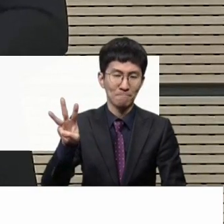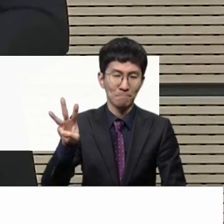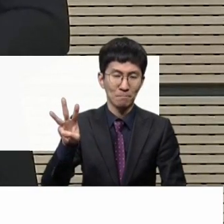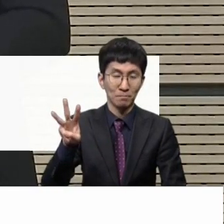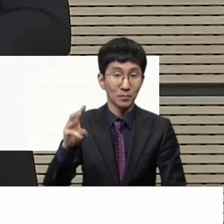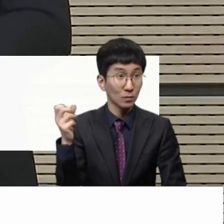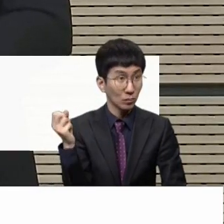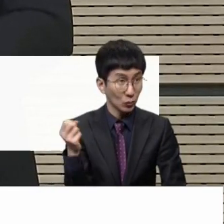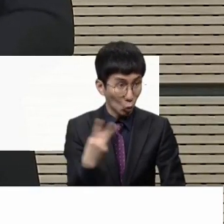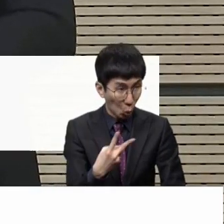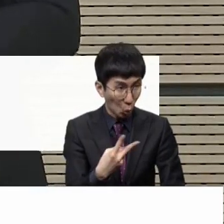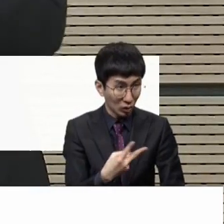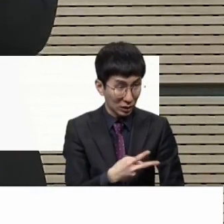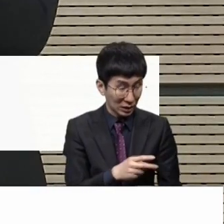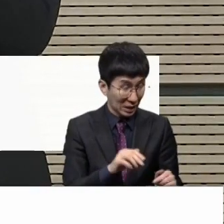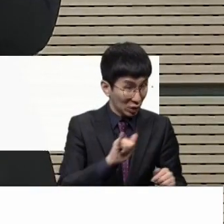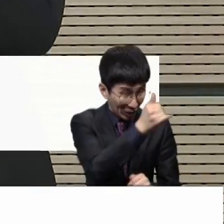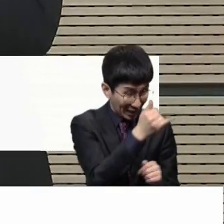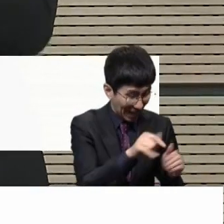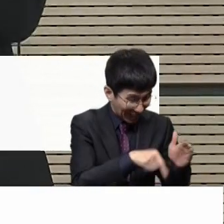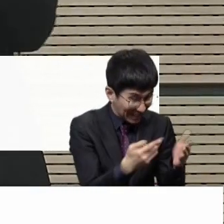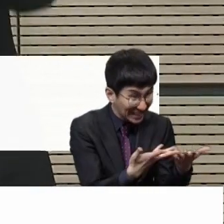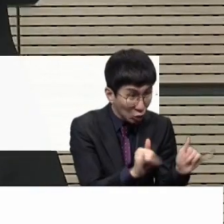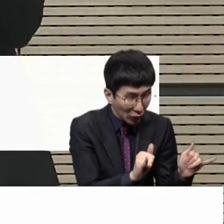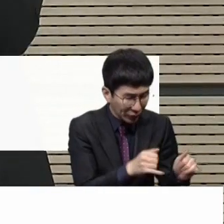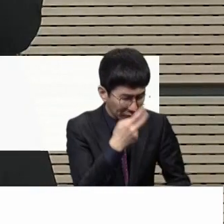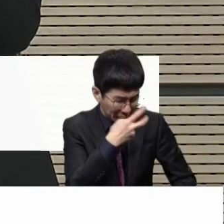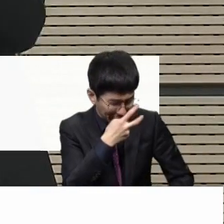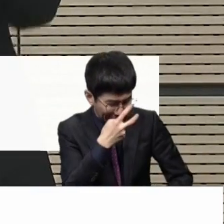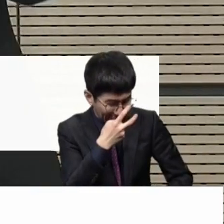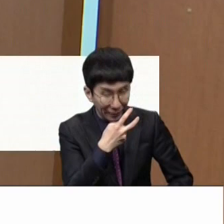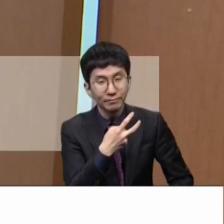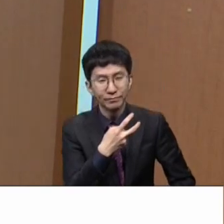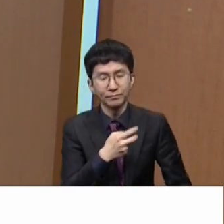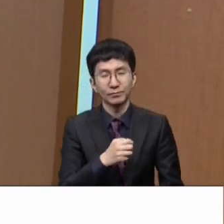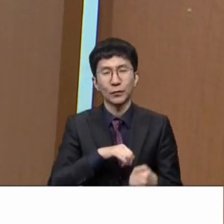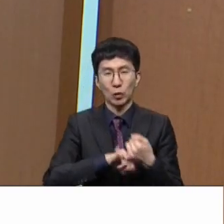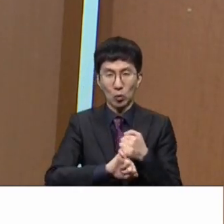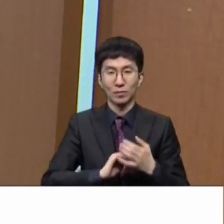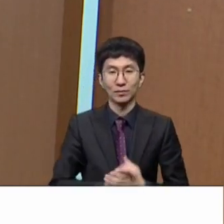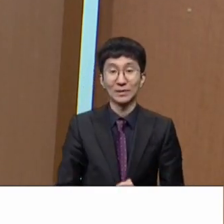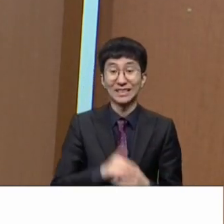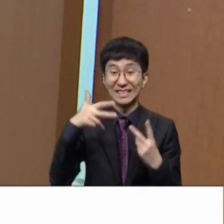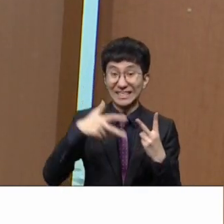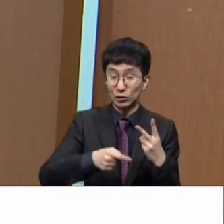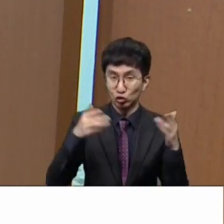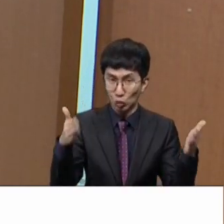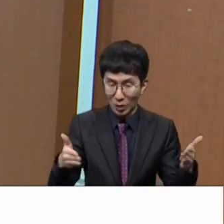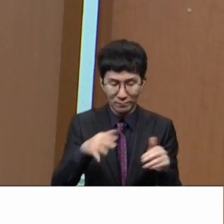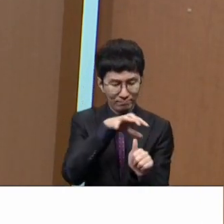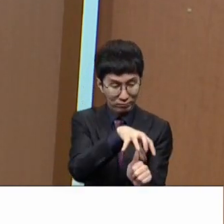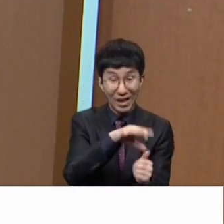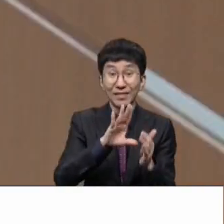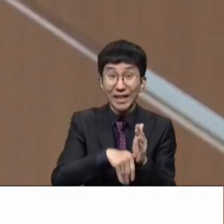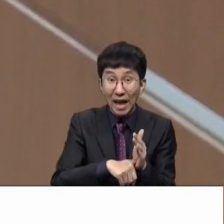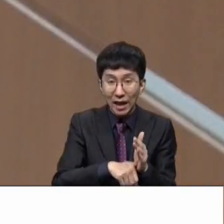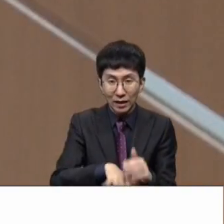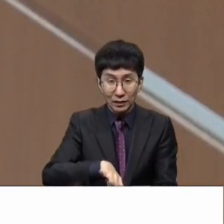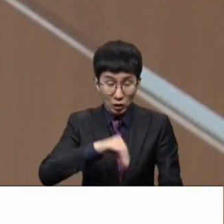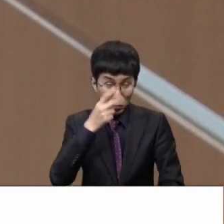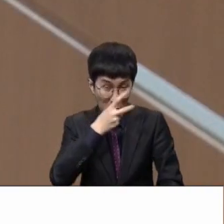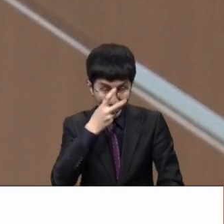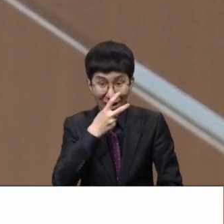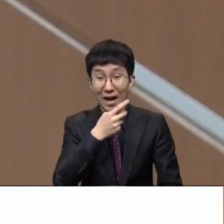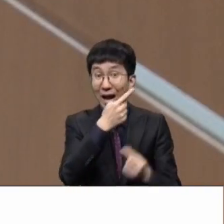조정하며 여객기 승무원은 전수 진단 검사합니다. 2주간 자가격리를 시작할 때 한 차례